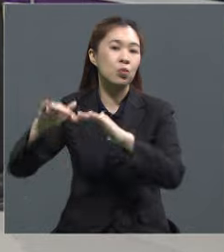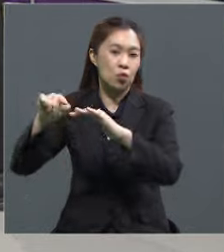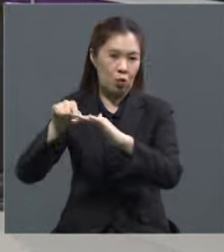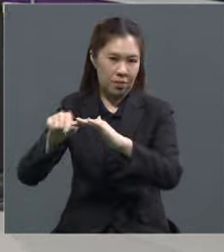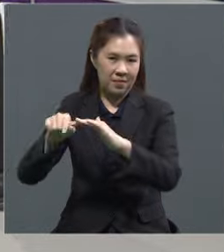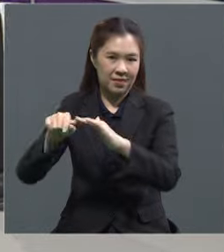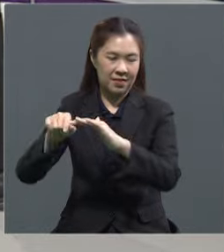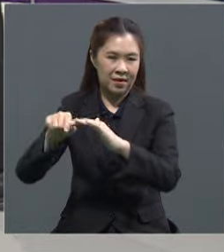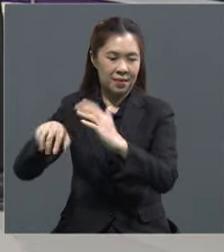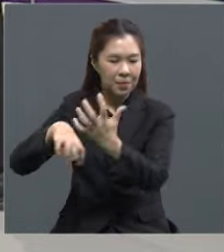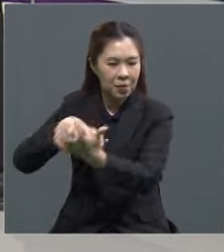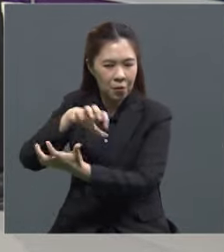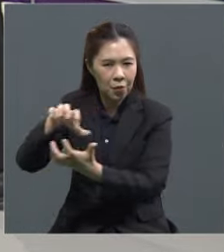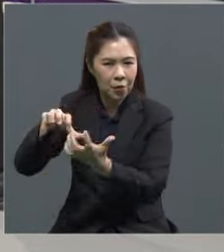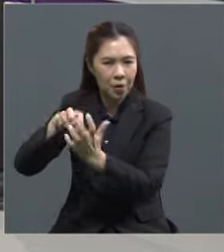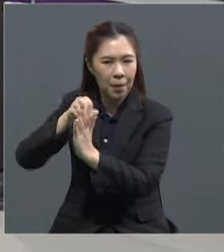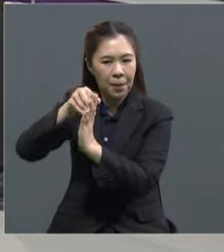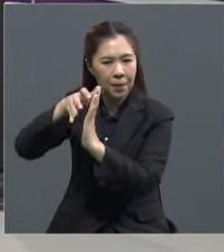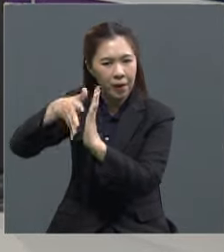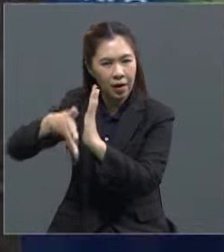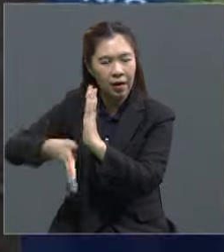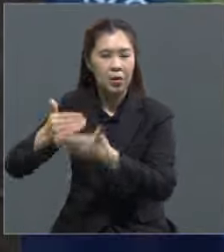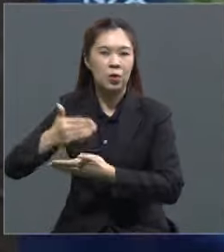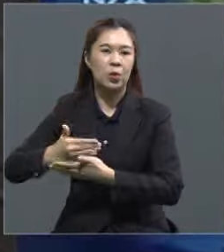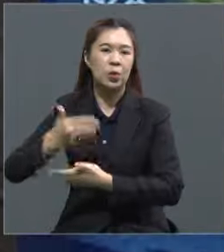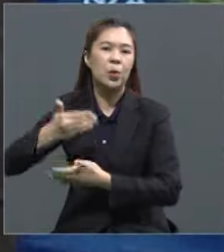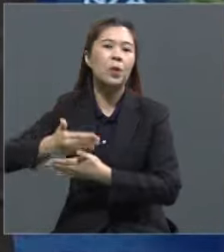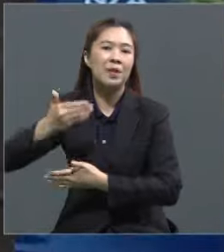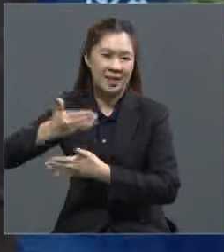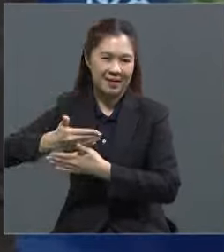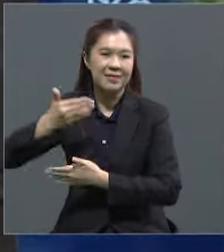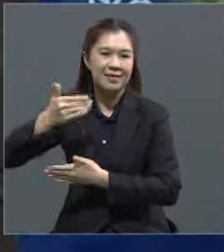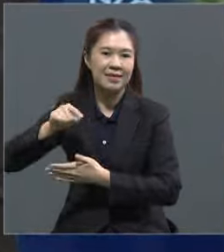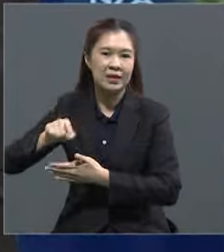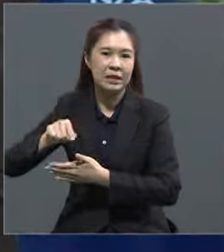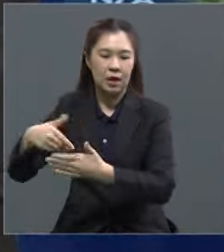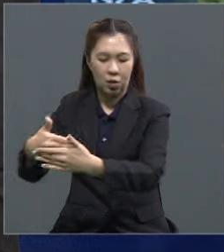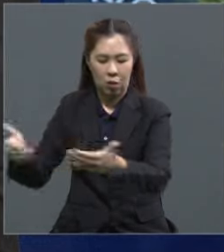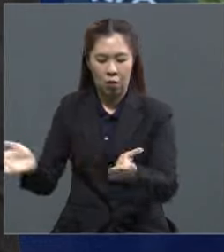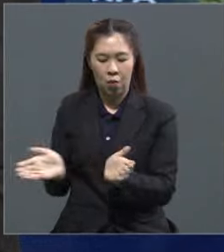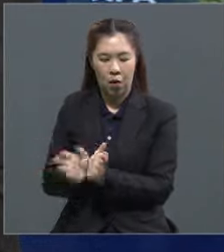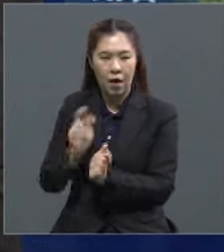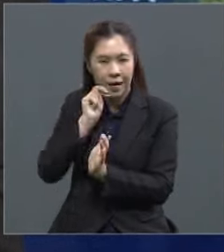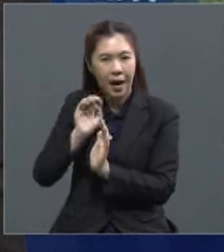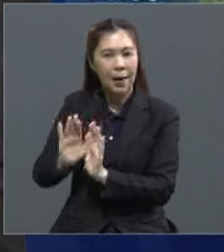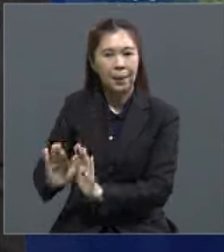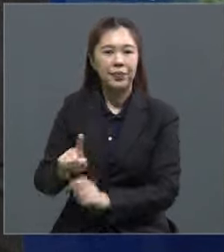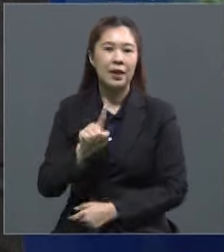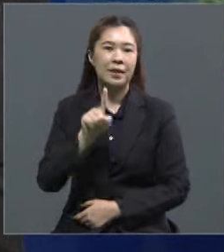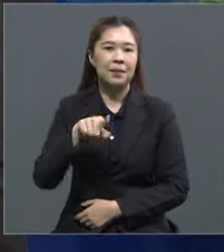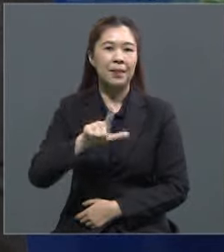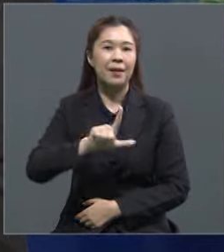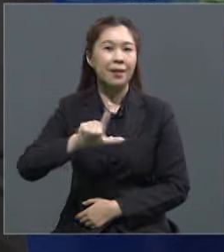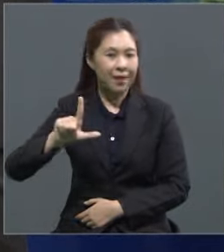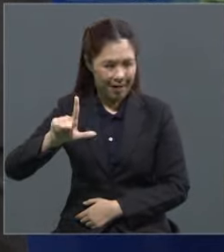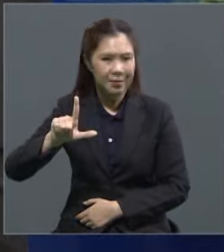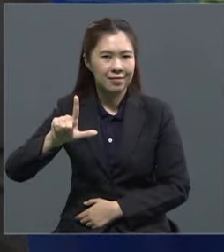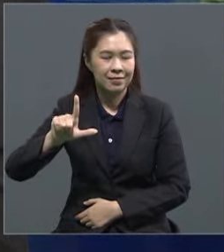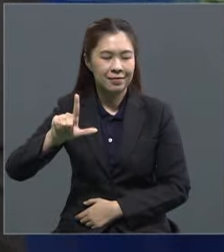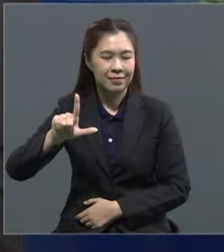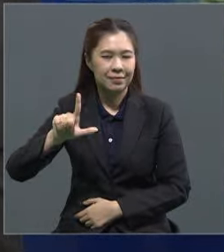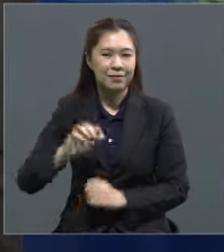เขื่อนสิริกิตทั้งหมดเพราะฉะนั้นเขื่อนสิริกิตก็รองรับได้ปริมาณน้ำในส่วนนั้นเนี่ยเกือบประมาณ 1,000ล้านลูกบาทเมตเลยนะครับ